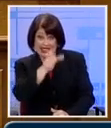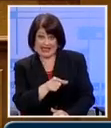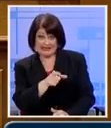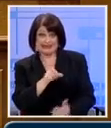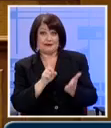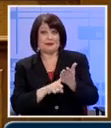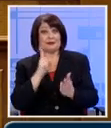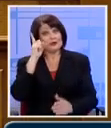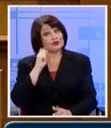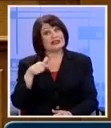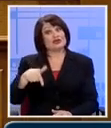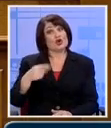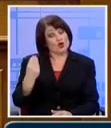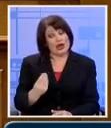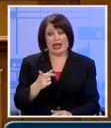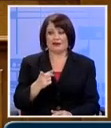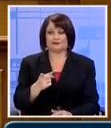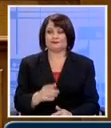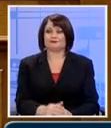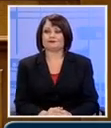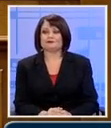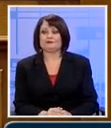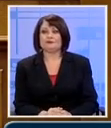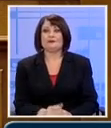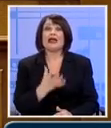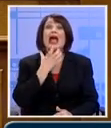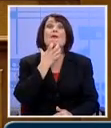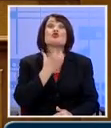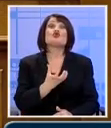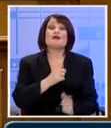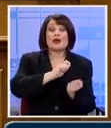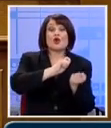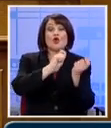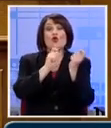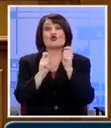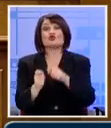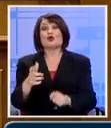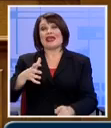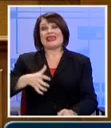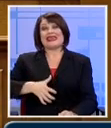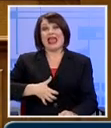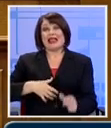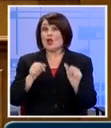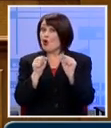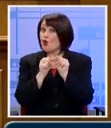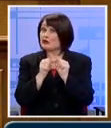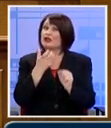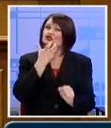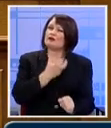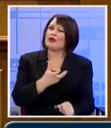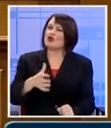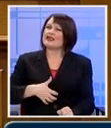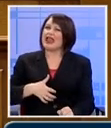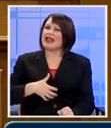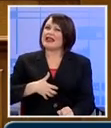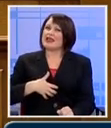να το ξέρεις καλά, Γιώργο. Από το σοβαρό στο γελίο η απόσταση είναι μικρή. Από